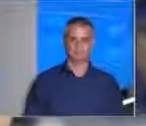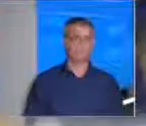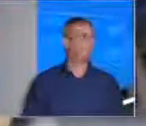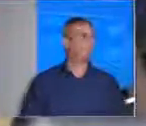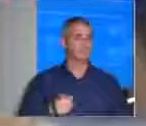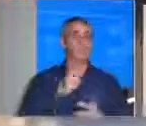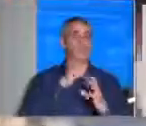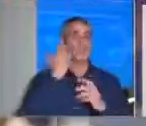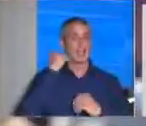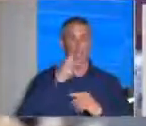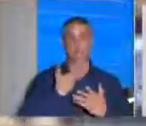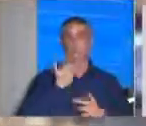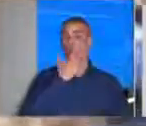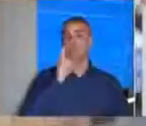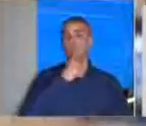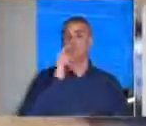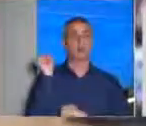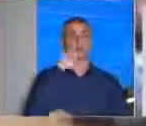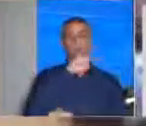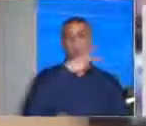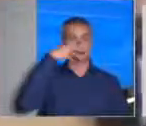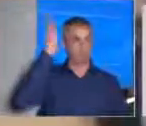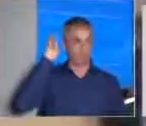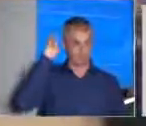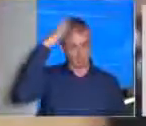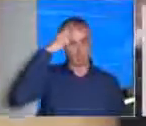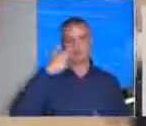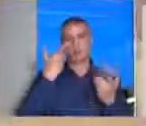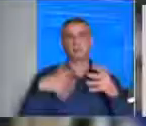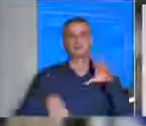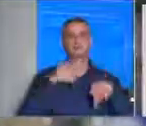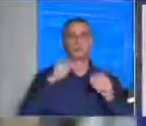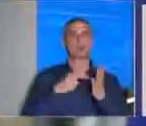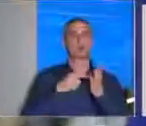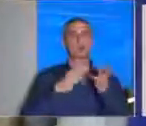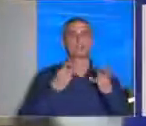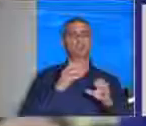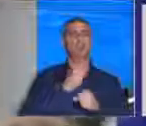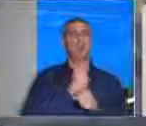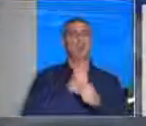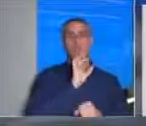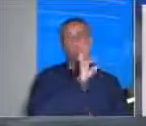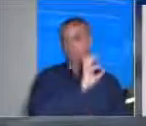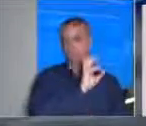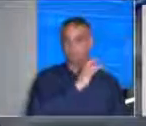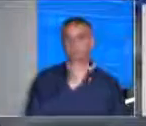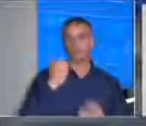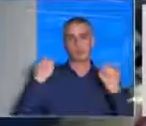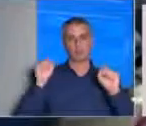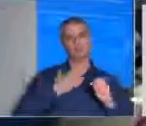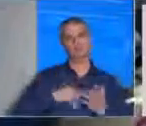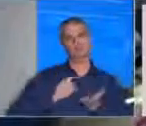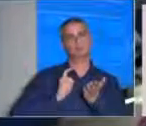הילרי קלינטון קיבלה 3 מיליון קולות יותר מטראמפ, אבל הפסידה את הבחירות בגלל שיטת האלקטורים. עכשיו